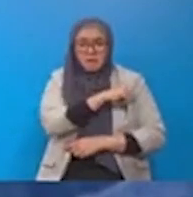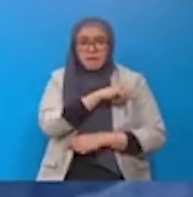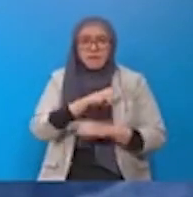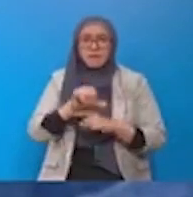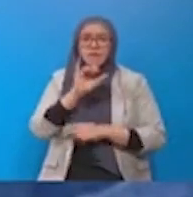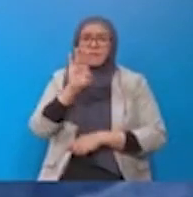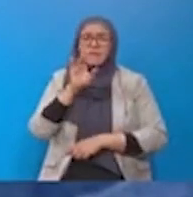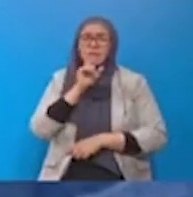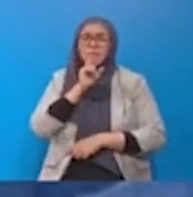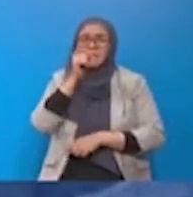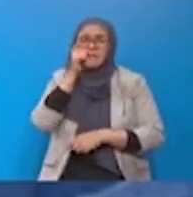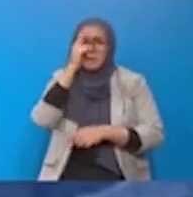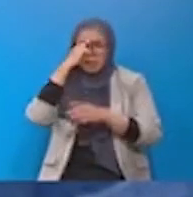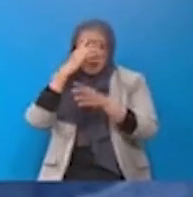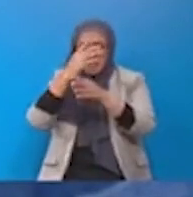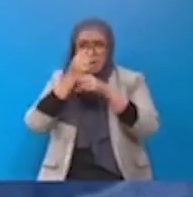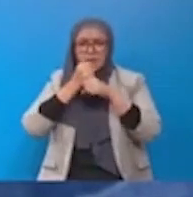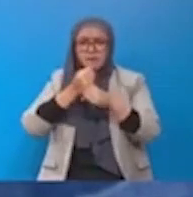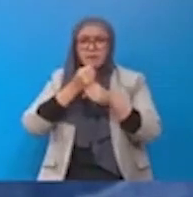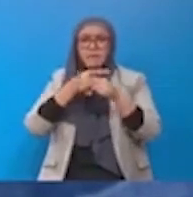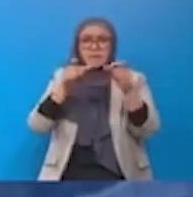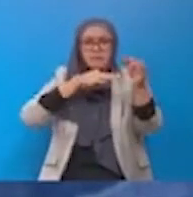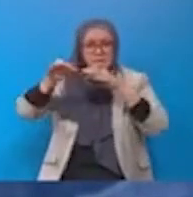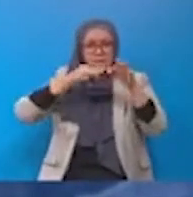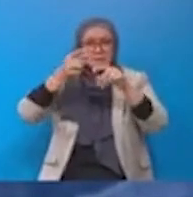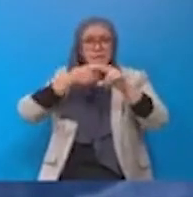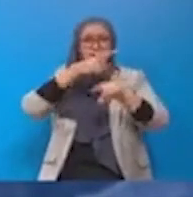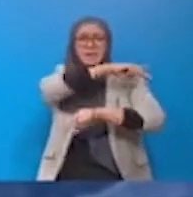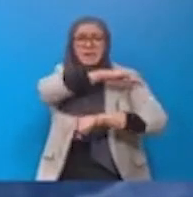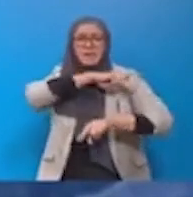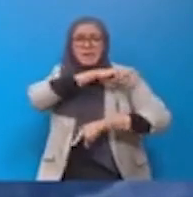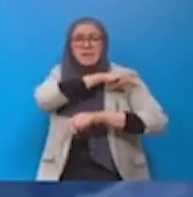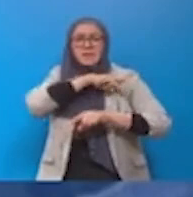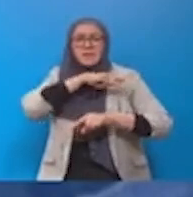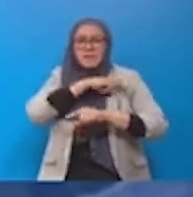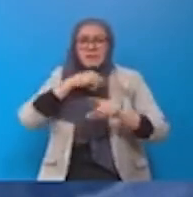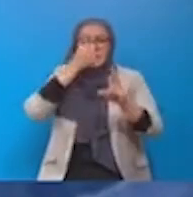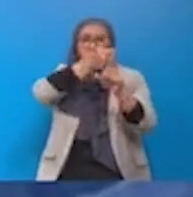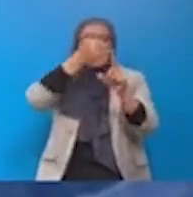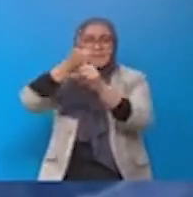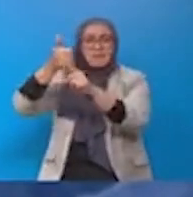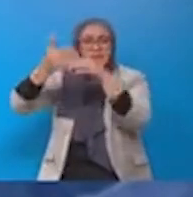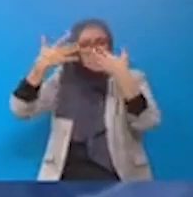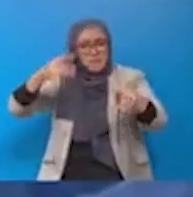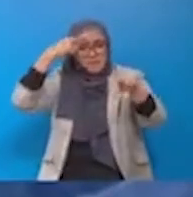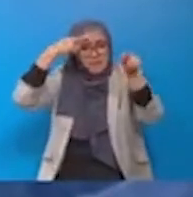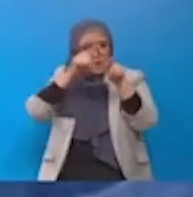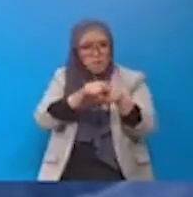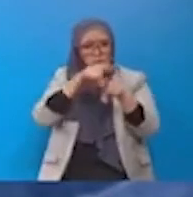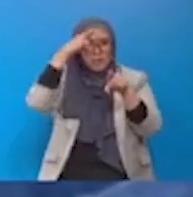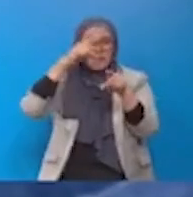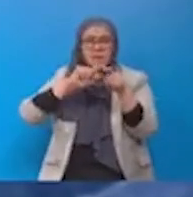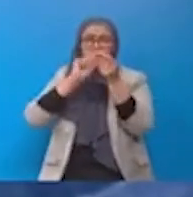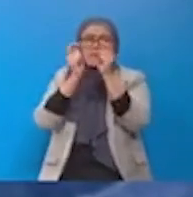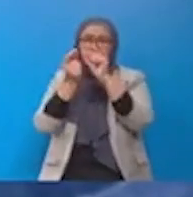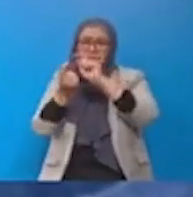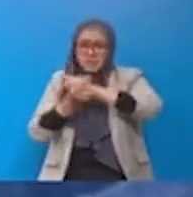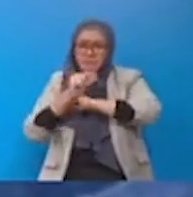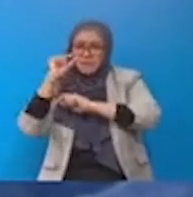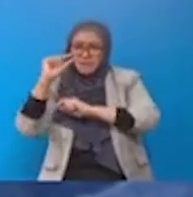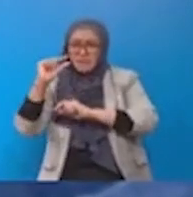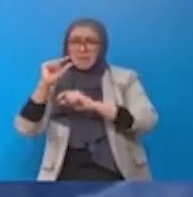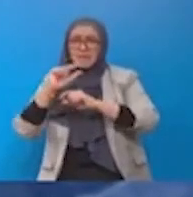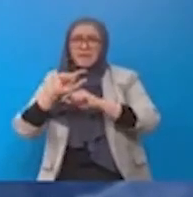D pada ketombe masih masih yang telah bersetuju untuk kita membuat sedikit adjustment berbohong